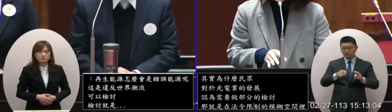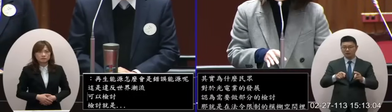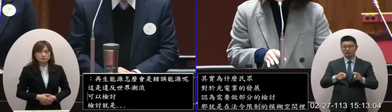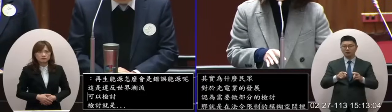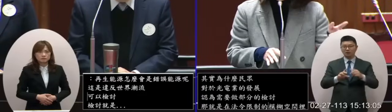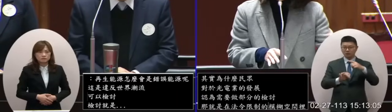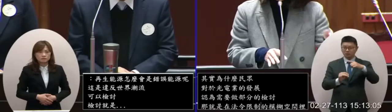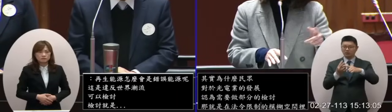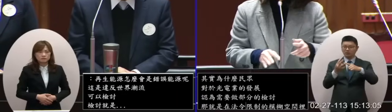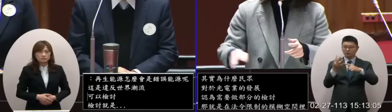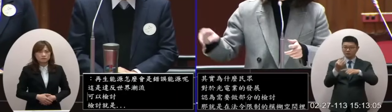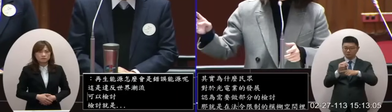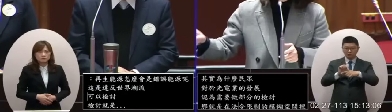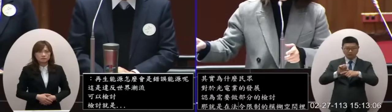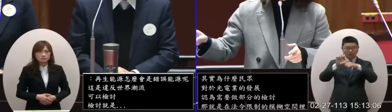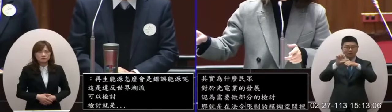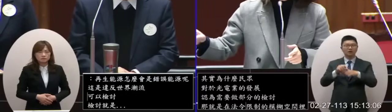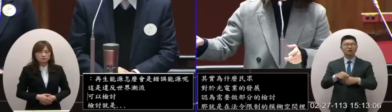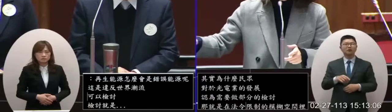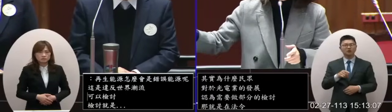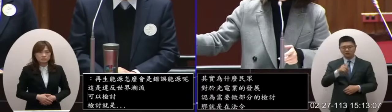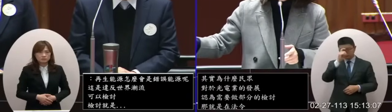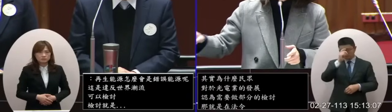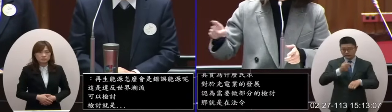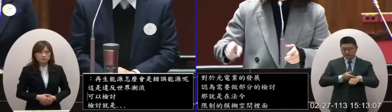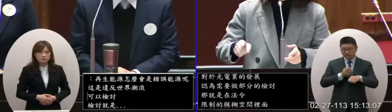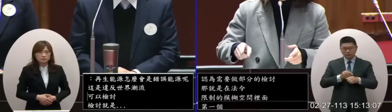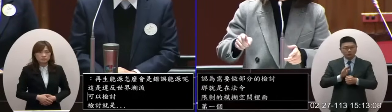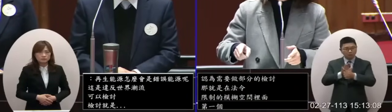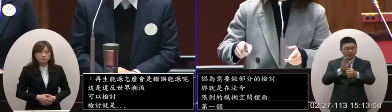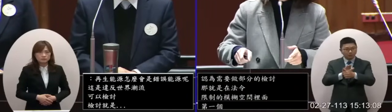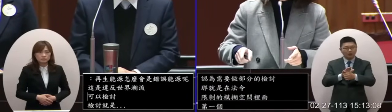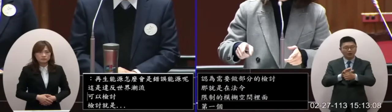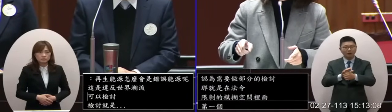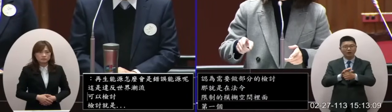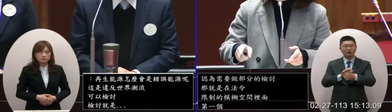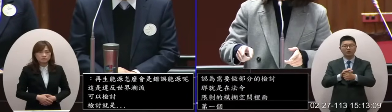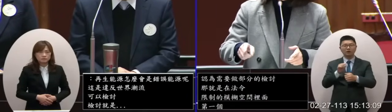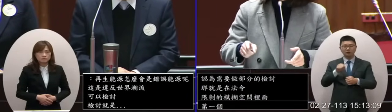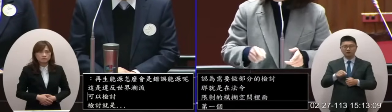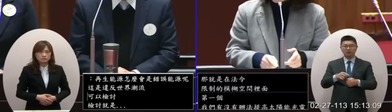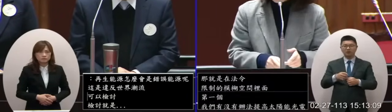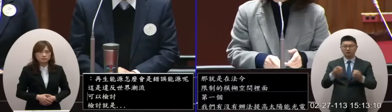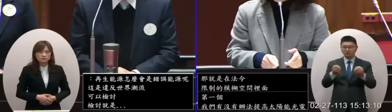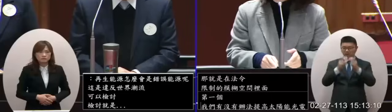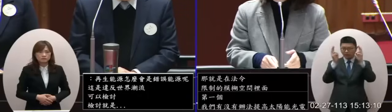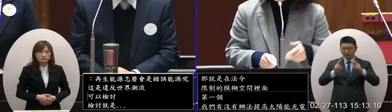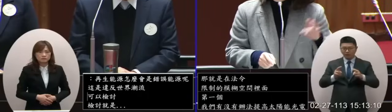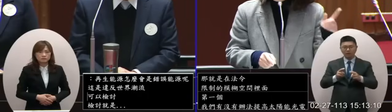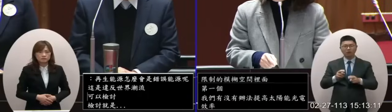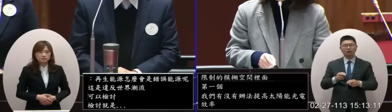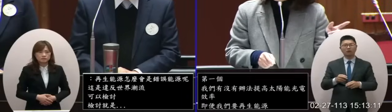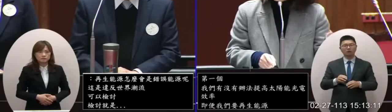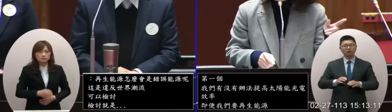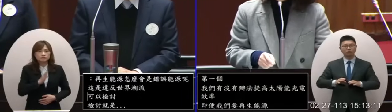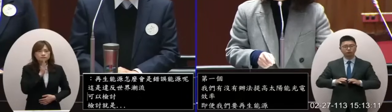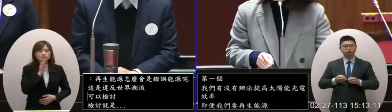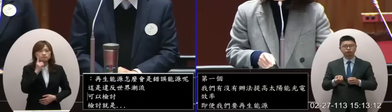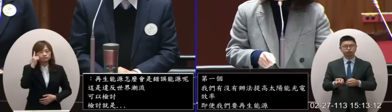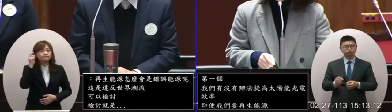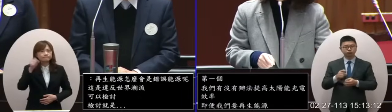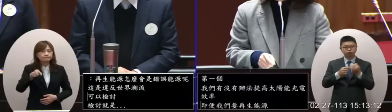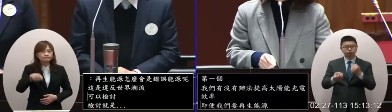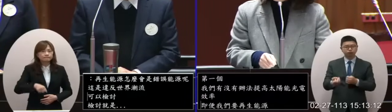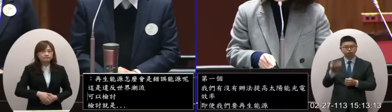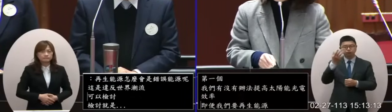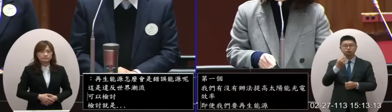要再生能源，我们也希望说技术进步可以促进光电发电的效率嘛，在既有的就